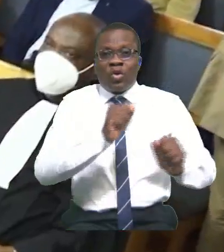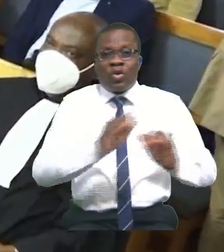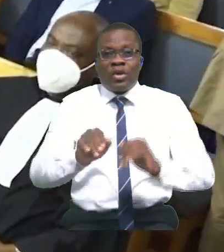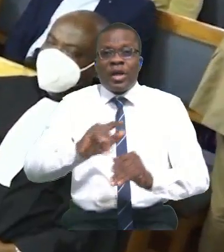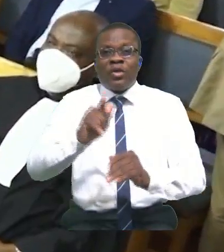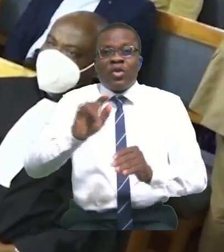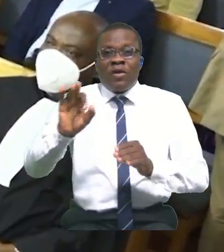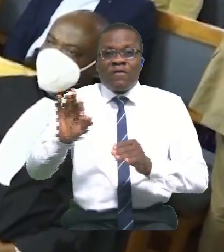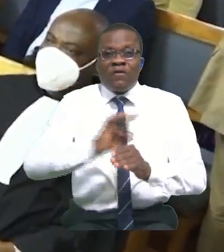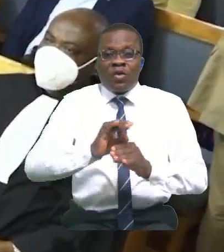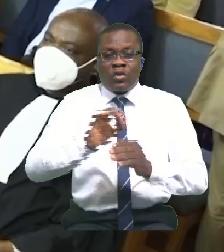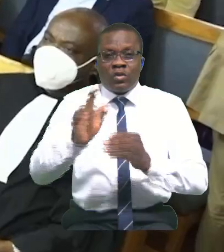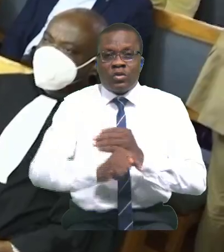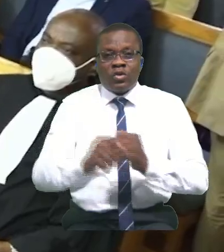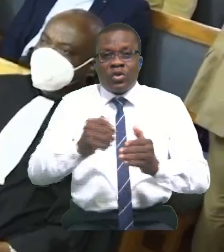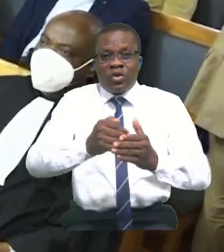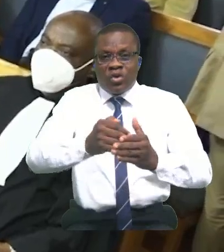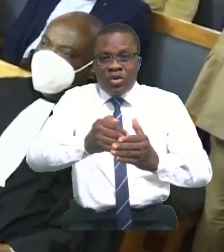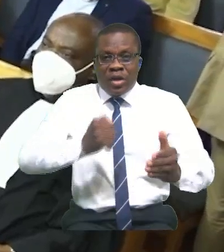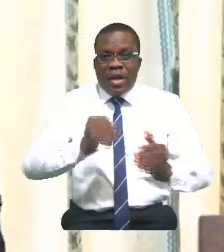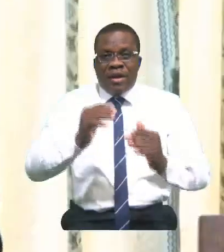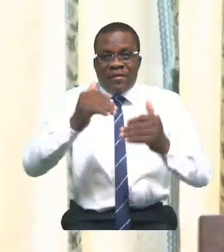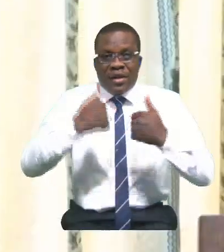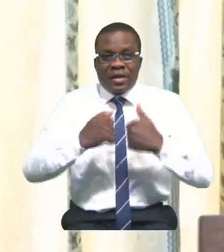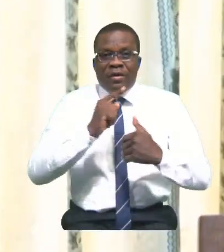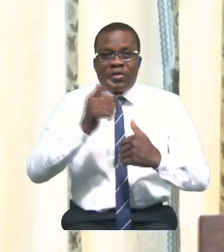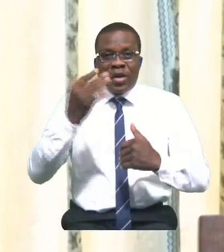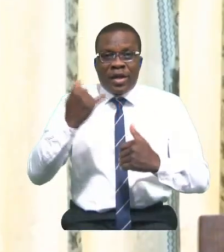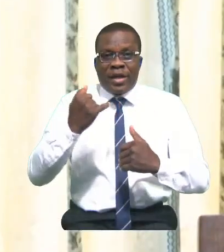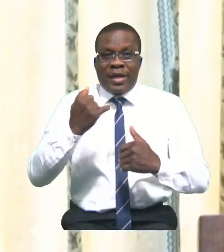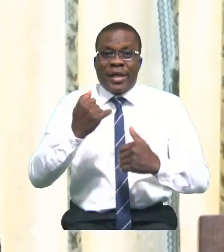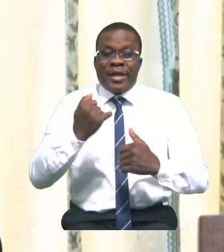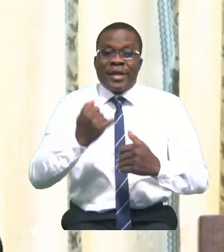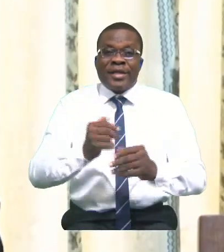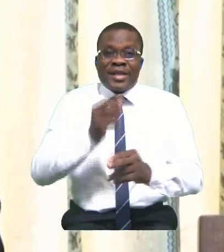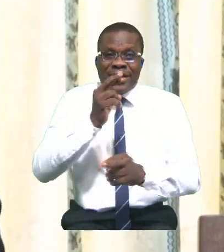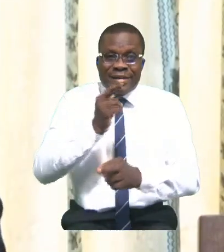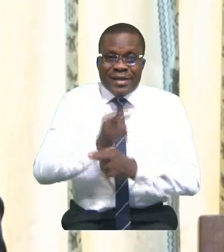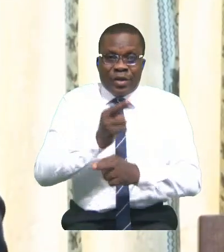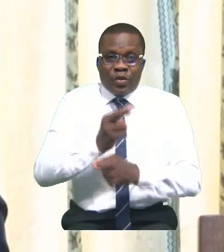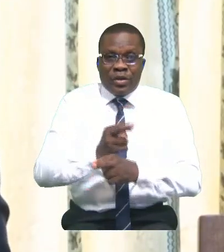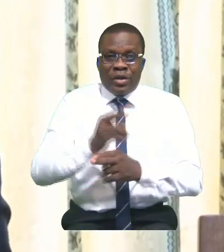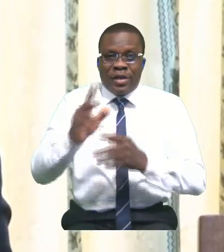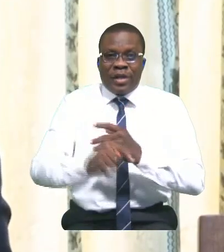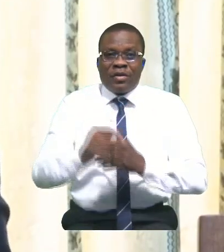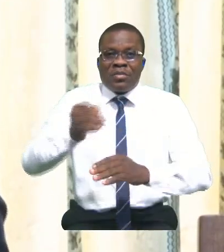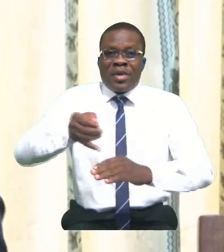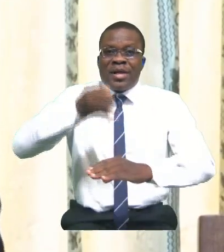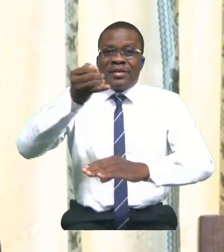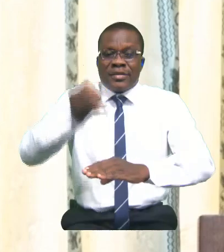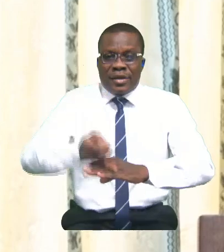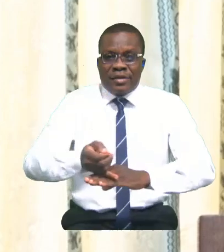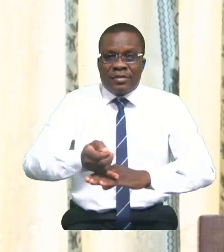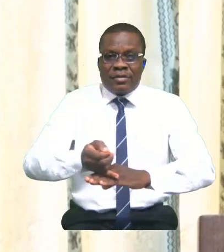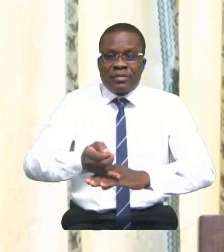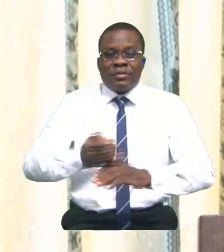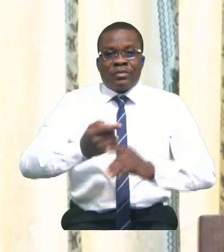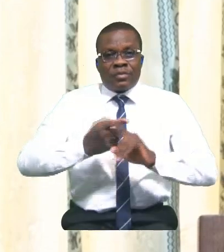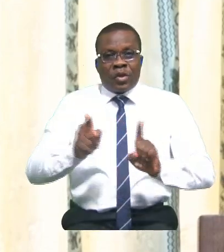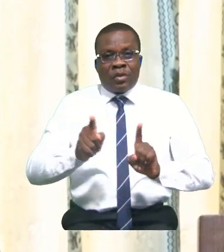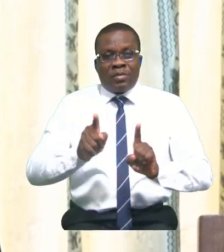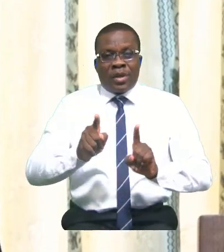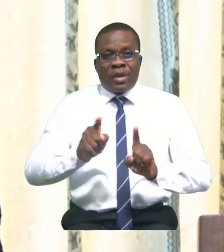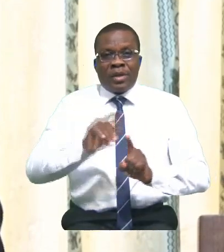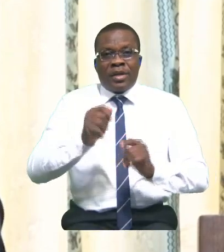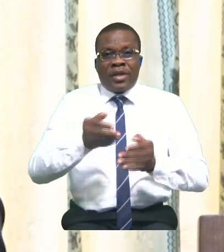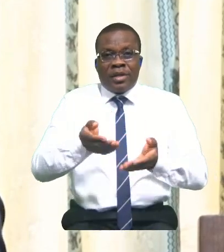fonction avant d'avoir été régulièrement installé mais il me